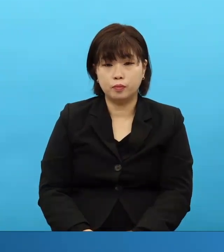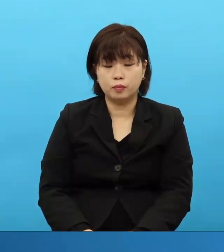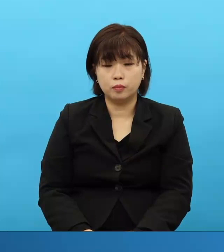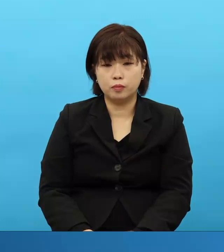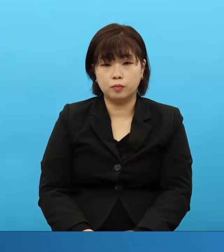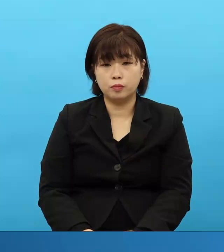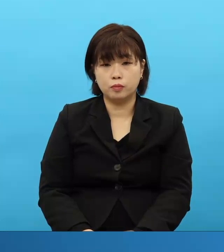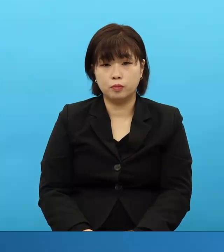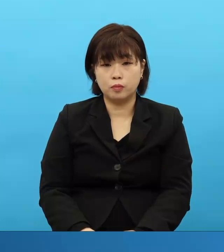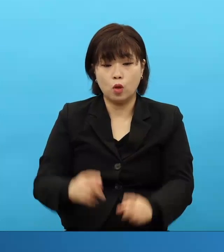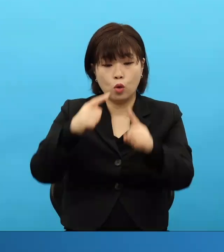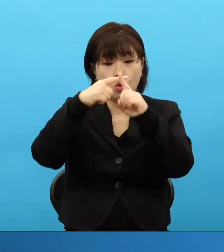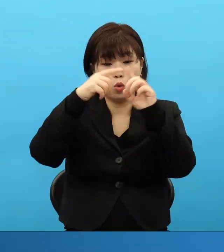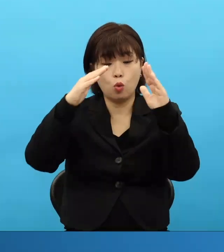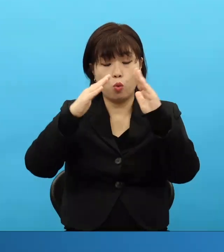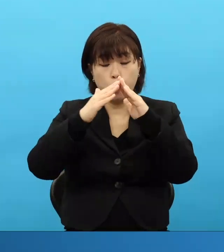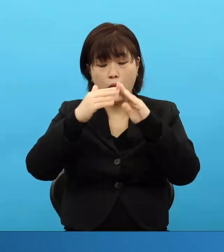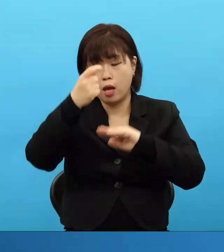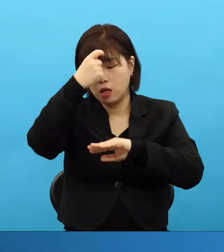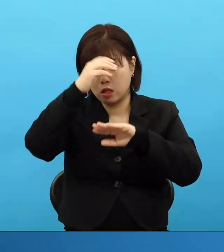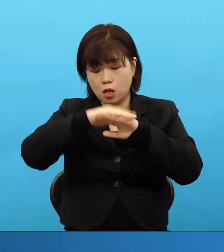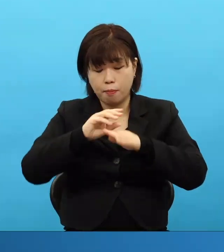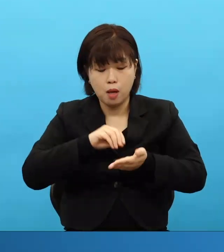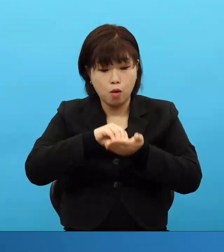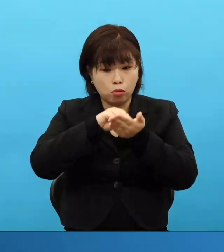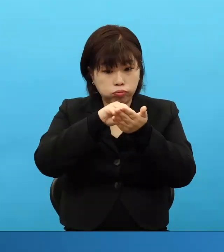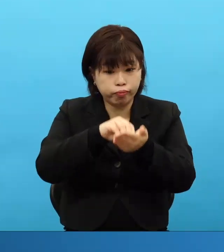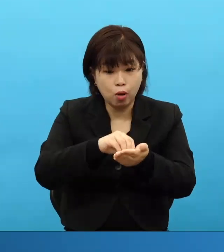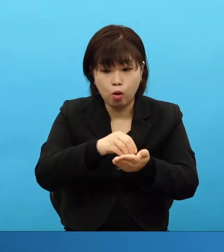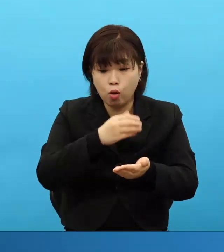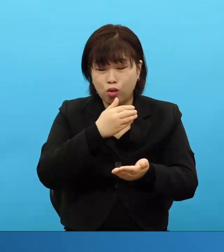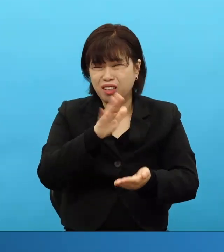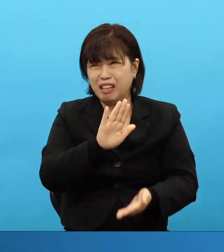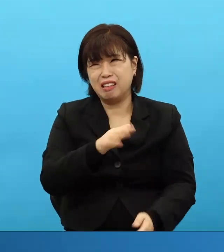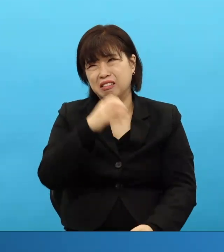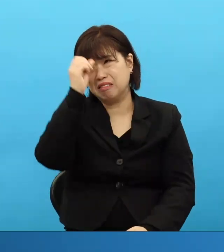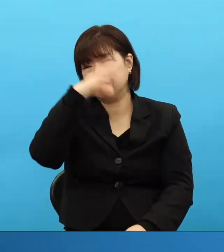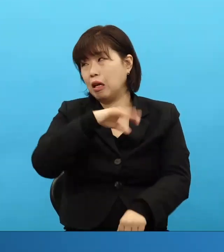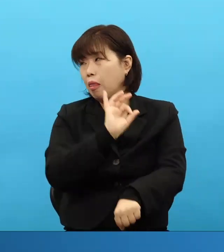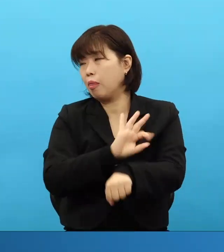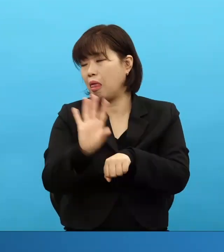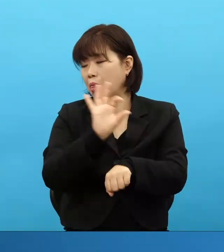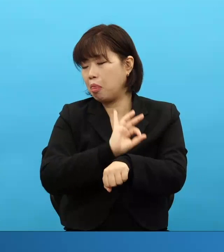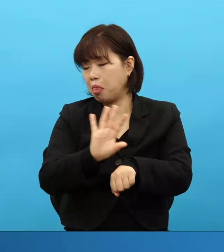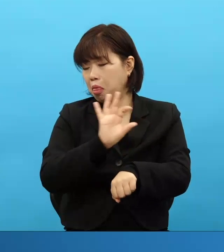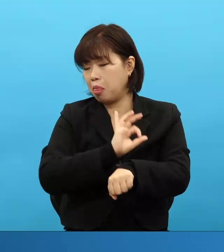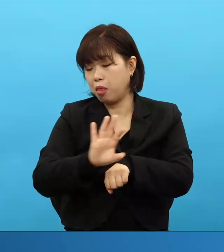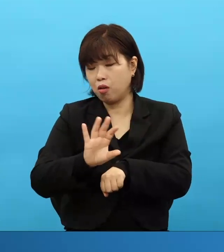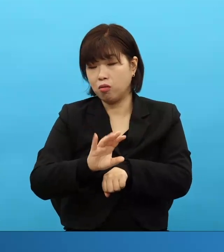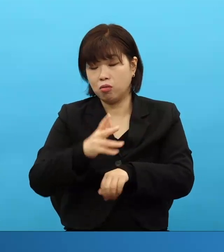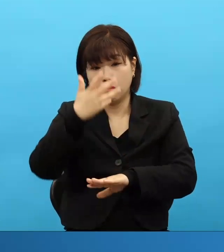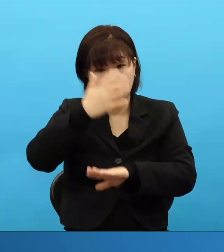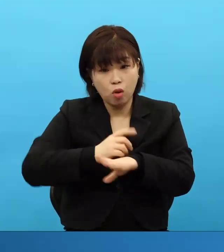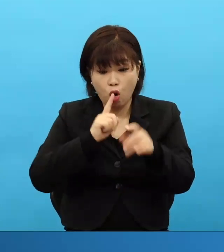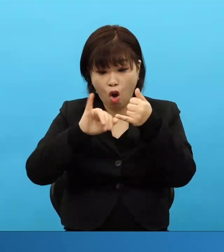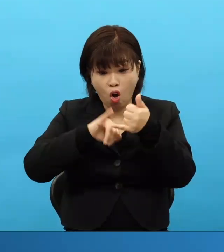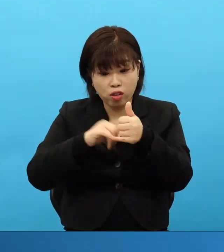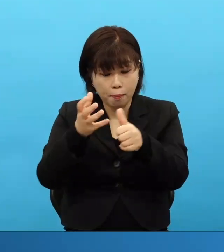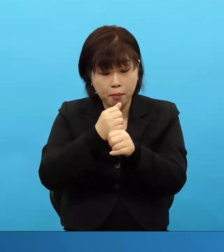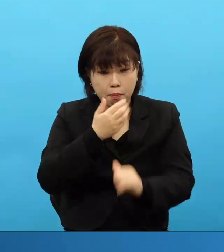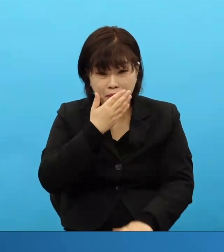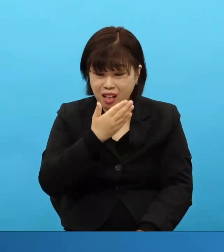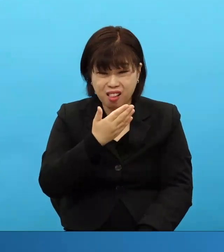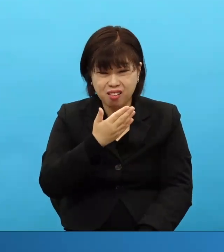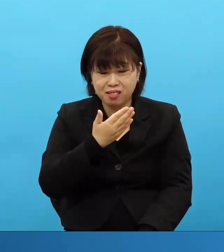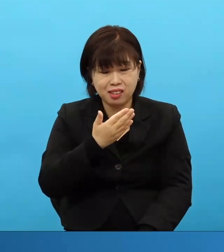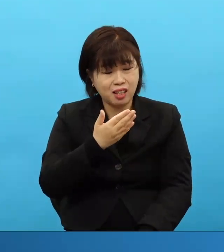어떻게 언약을 정확하게 잡겠어요? If you don't consider worship at church important, 그렇죠. then how can you accurately hold to the covenant? 예배가 모든 것이다 이래야 되는데 뭐 예배 드려도 되고 안 드려도 되고